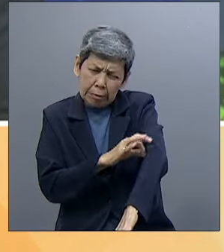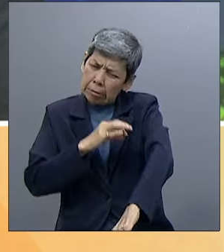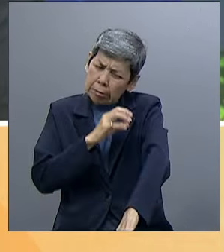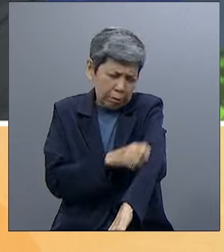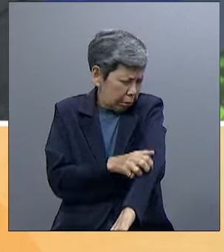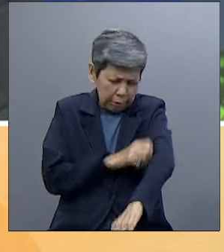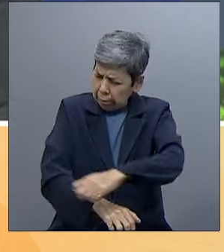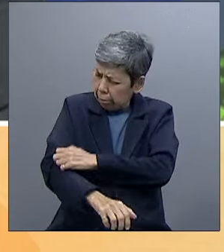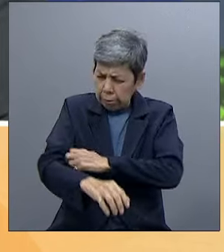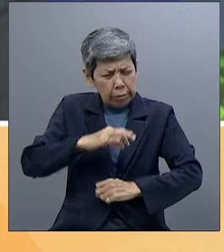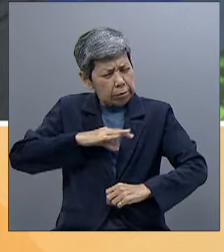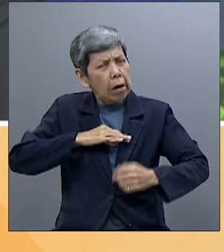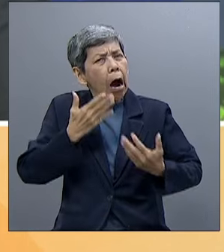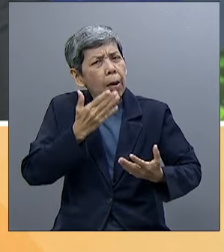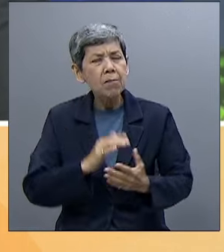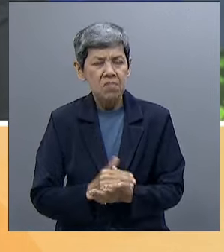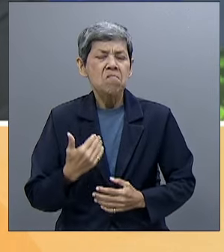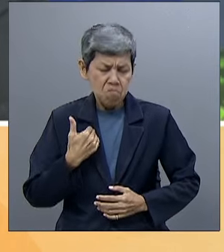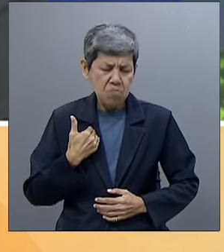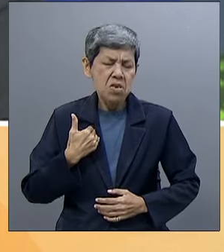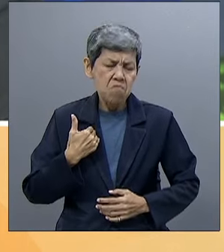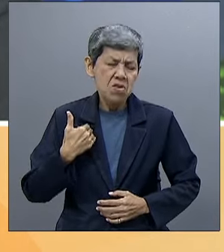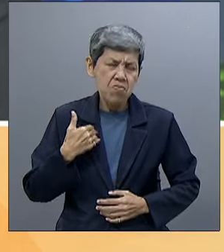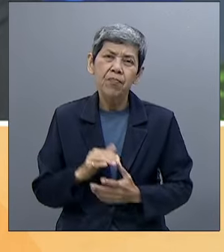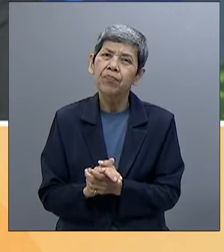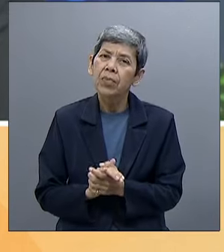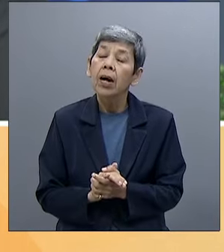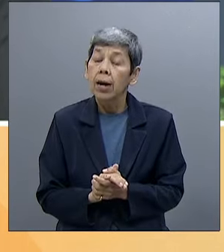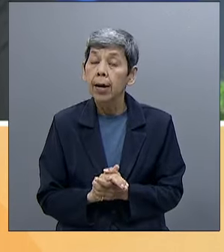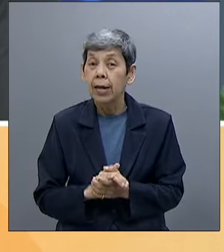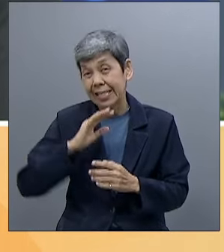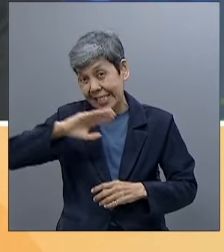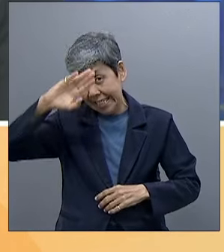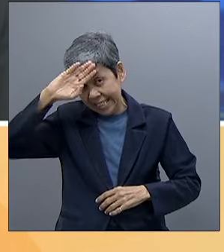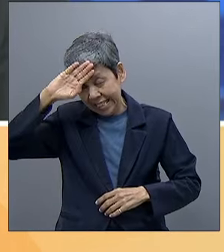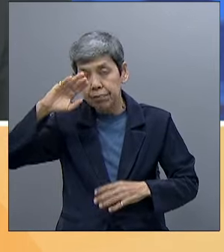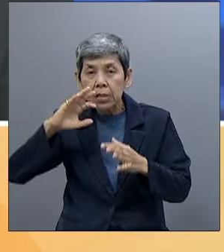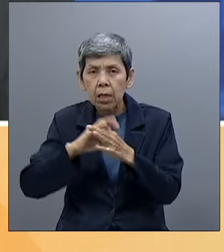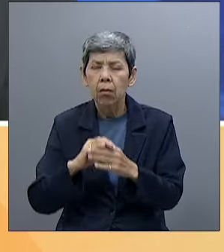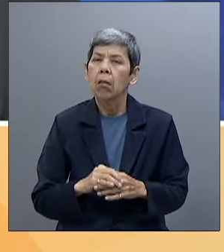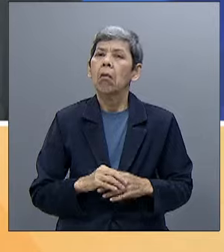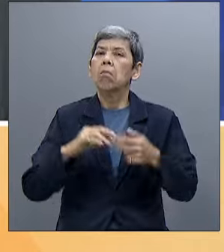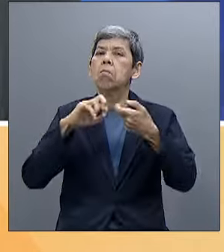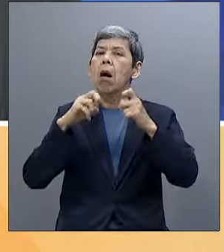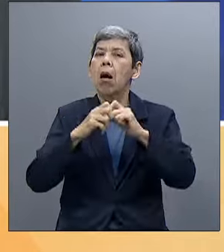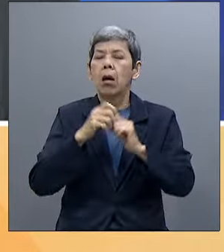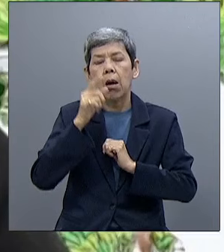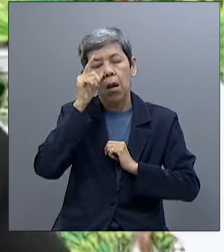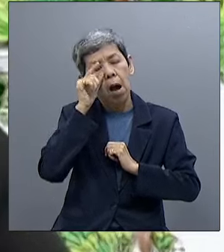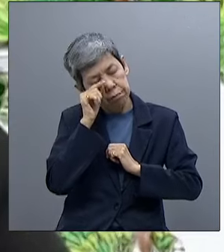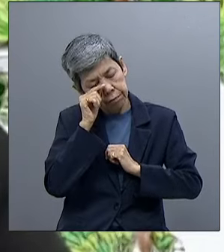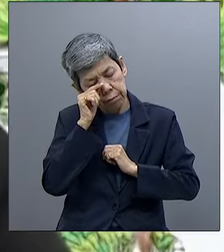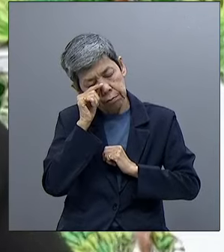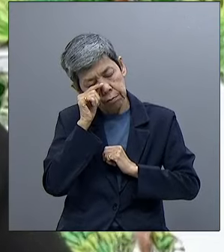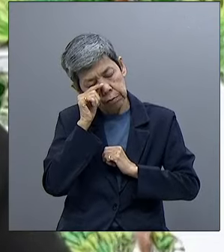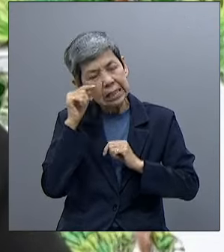อะไรครับมันมีมานานแล้วค่ะก็จริงๆแล้วโรคนี้เนี่ยคือโรคความผิดปกติจากการหลับนะคะเพียง